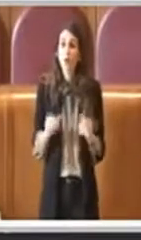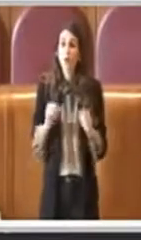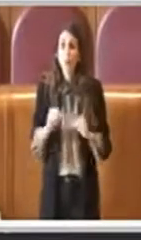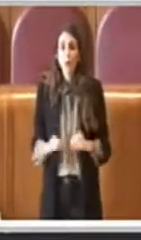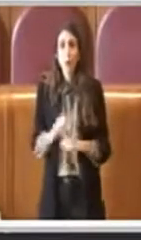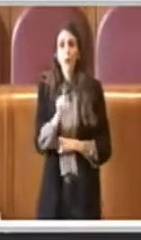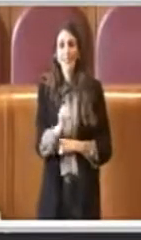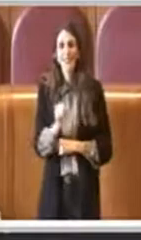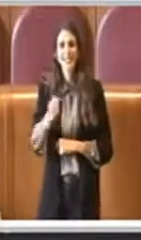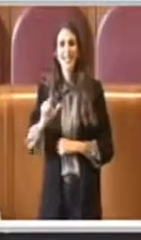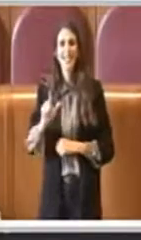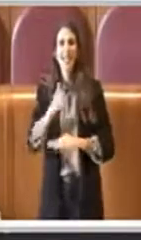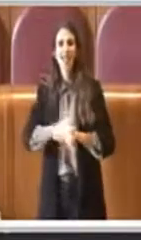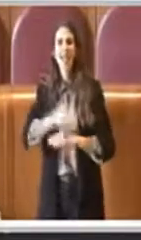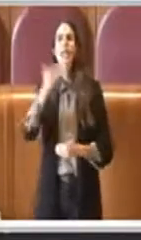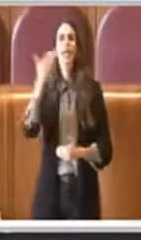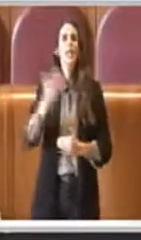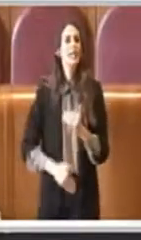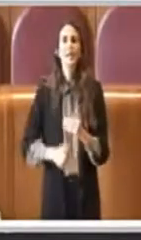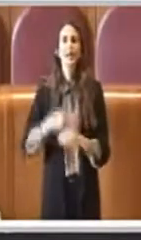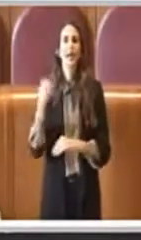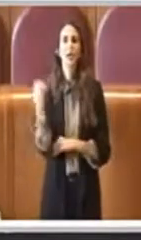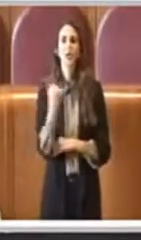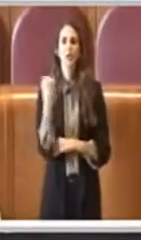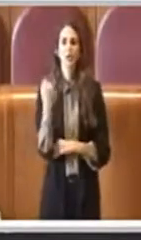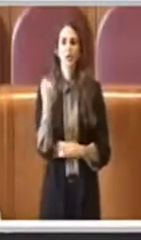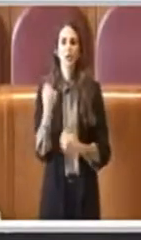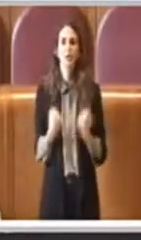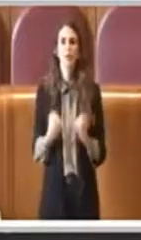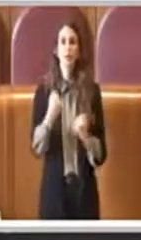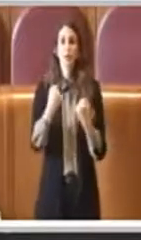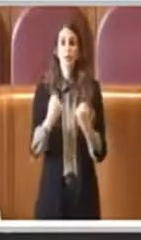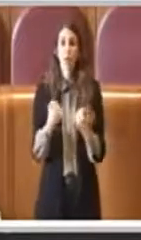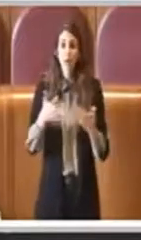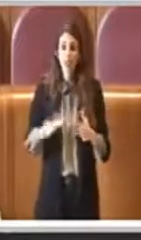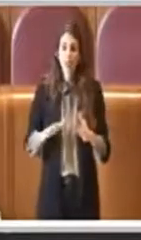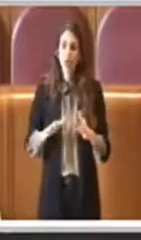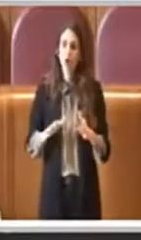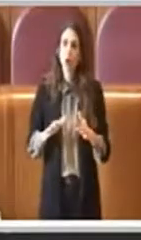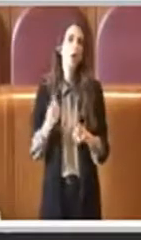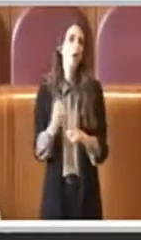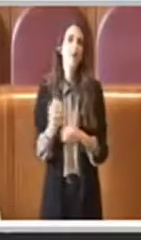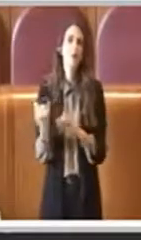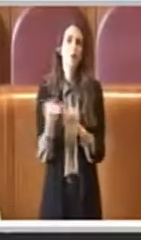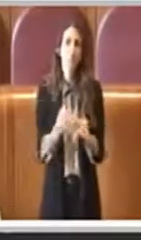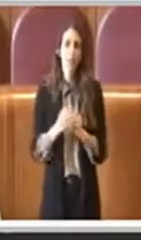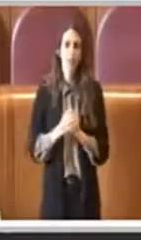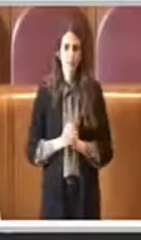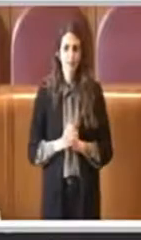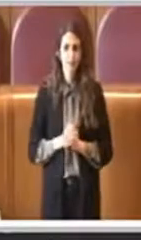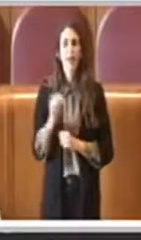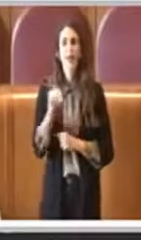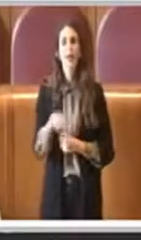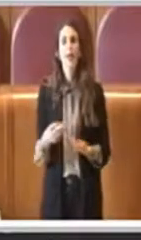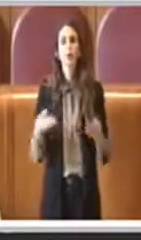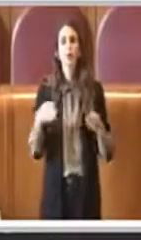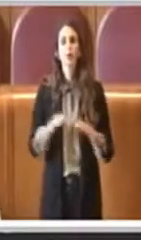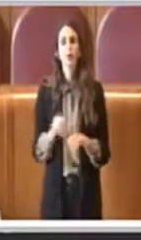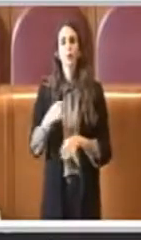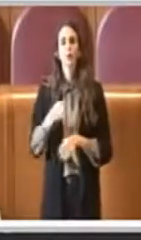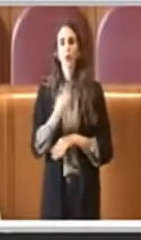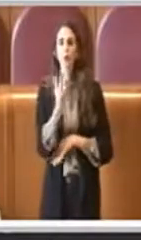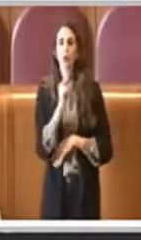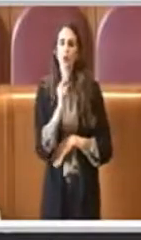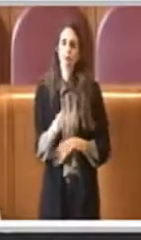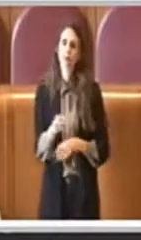ZTL, che è limitato alla prestazione del servizio. Ribadisco, non potrebbe essere altrimenti. Quindi chiudo questa parentesi, volevo